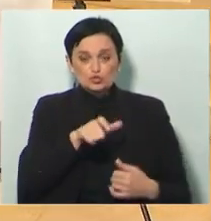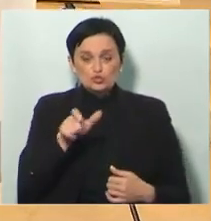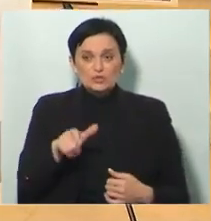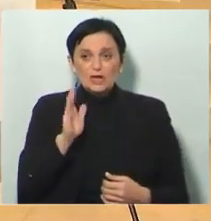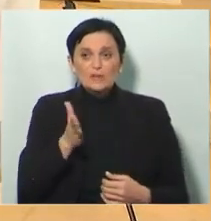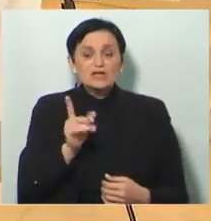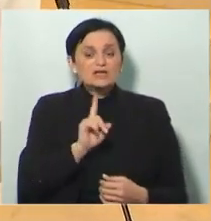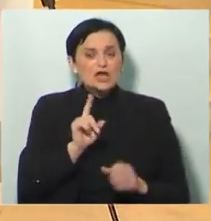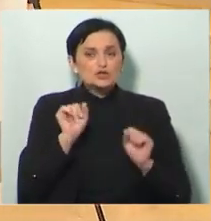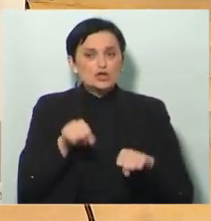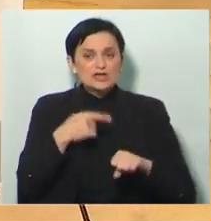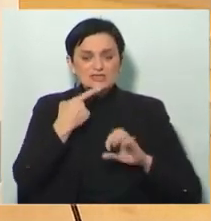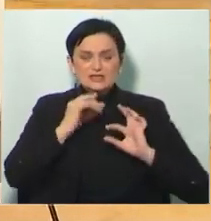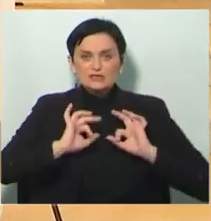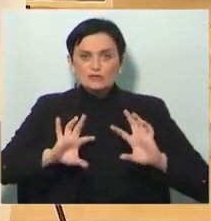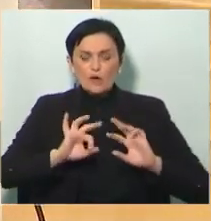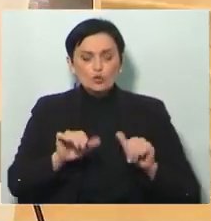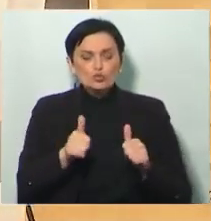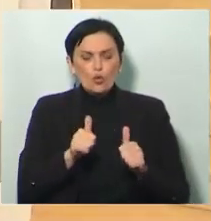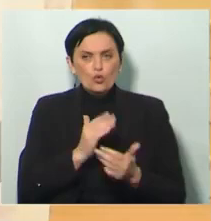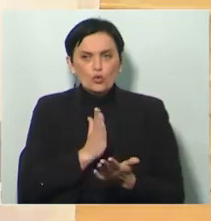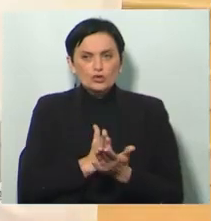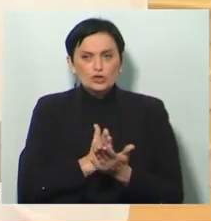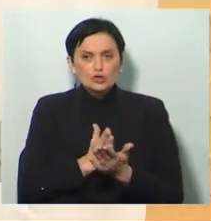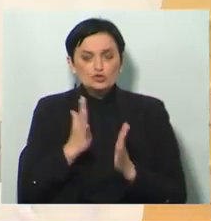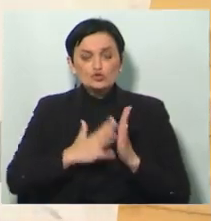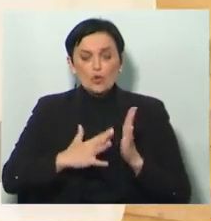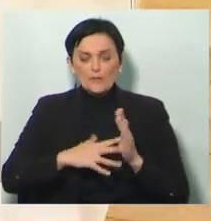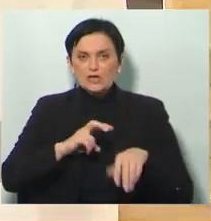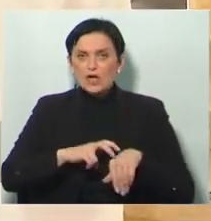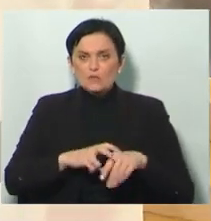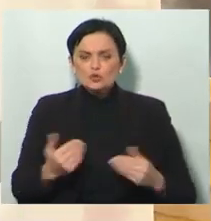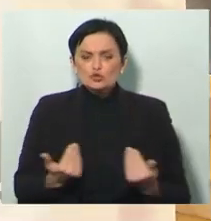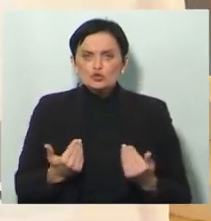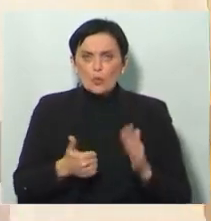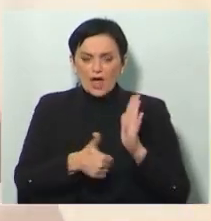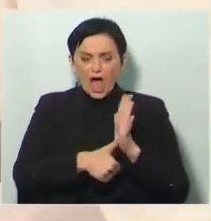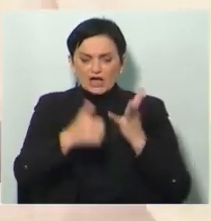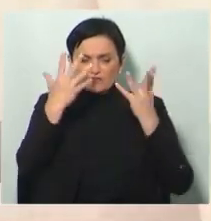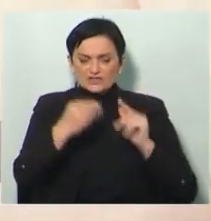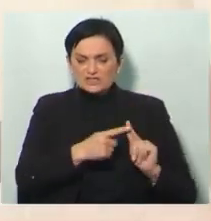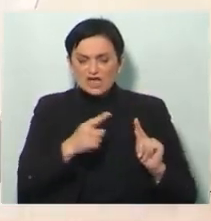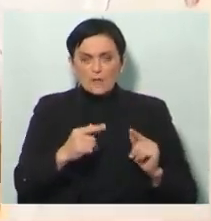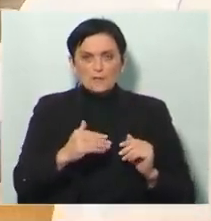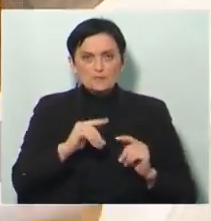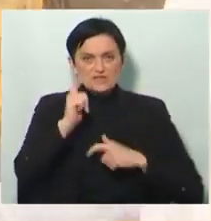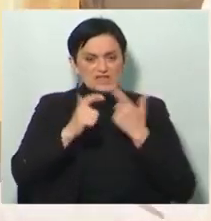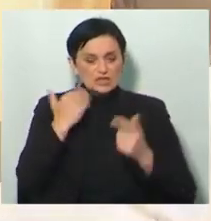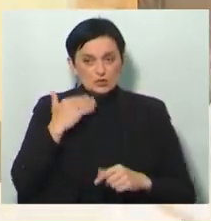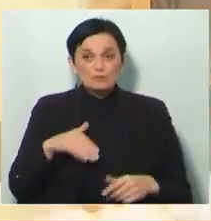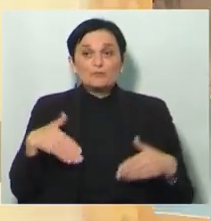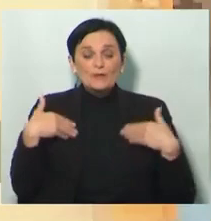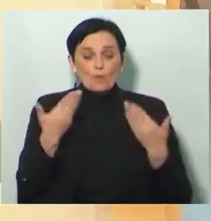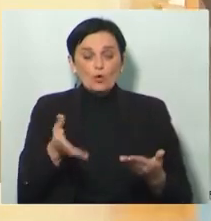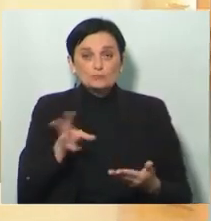რა შეგიძლია თქვა, როგორია სოფლის ექიმის ცხოვრების 6 დღე მთიან აჭარაში? მოგესალმებით ყველას.